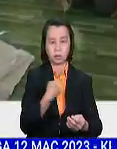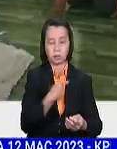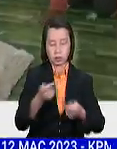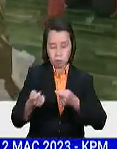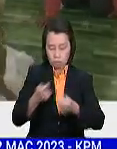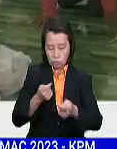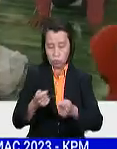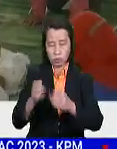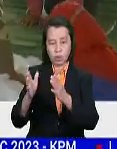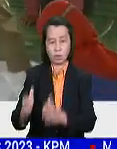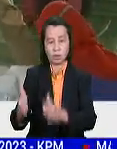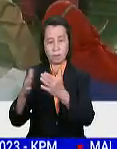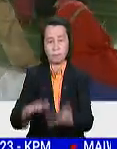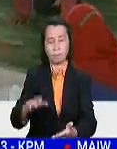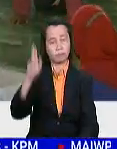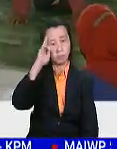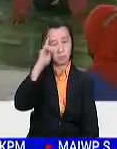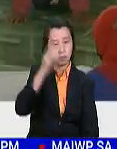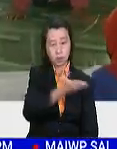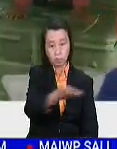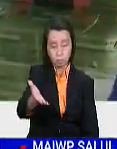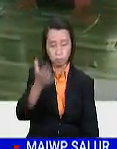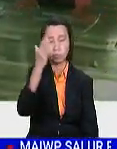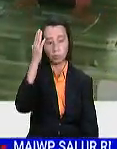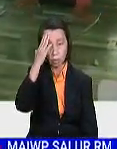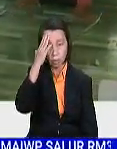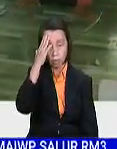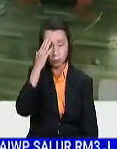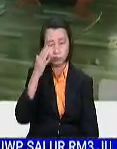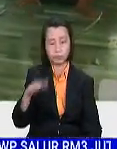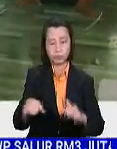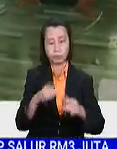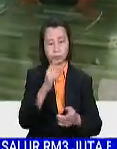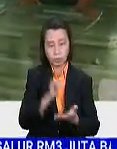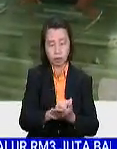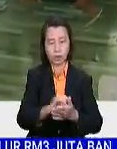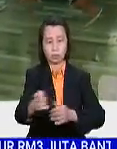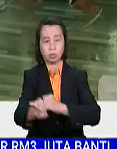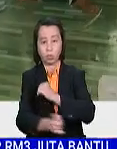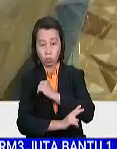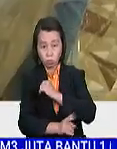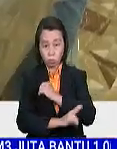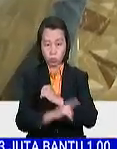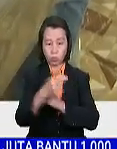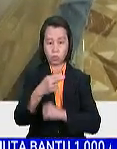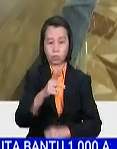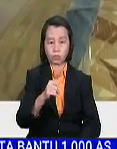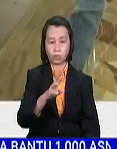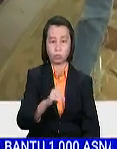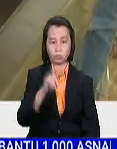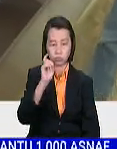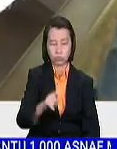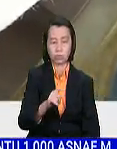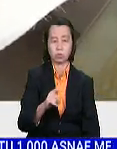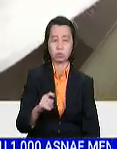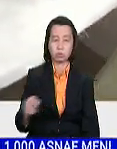pengurusan jenazah seperti mana kita semua sedia maklum bahwa hukum pengurusan jenazah ini adalah fardhu